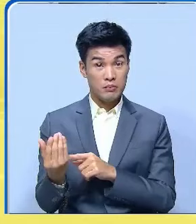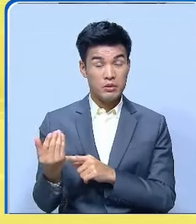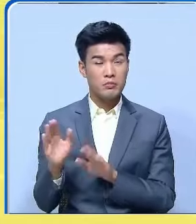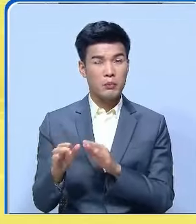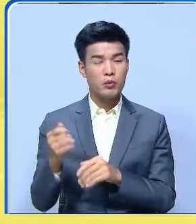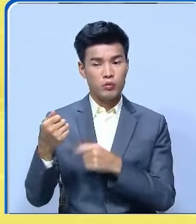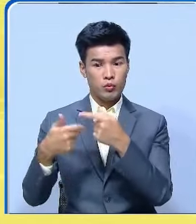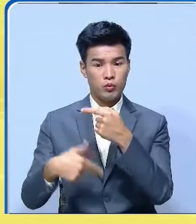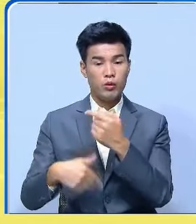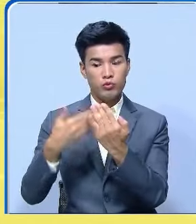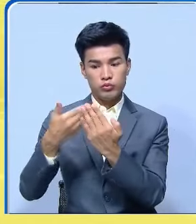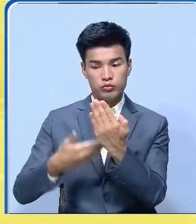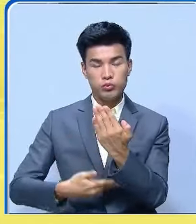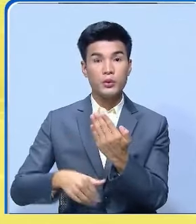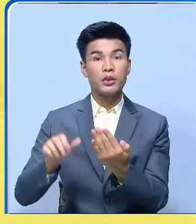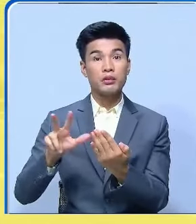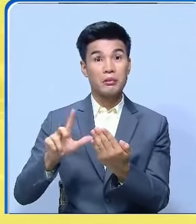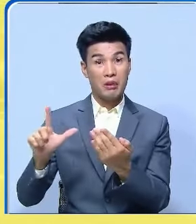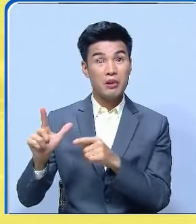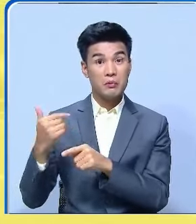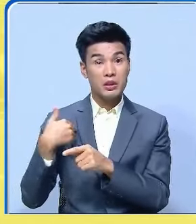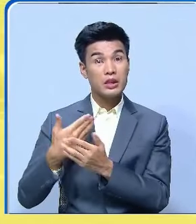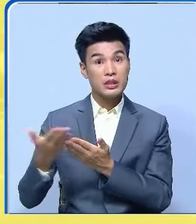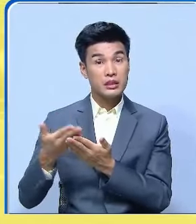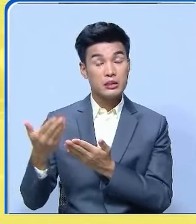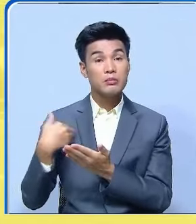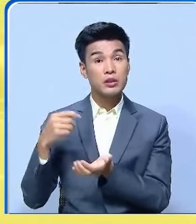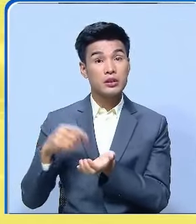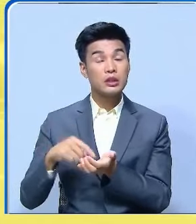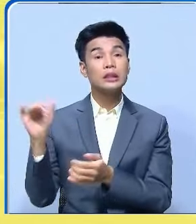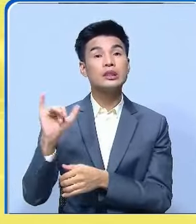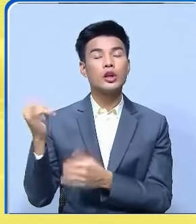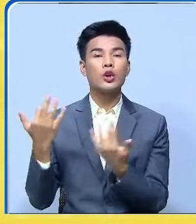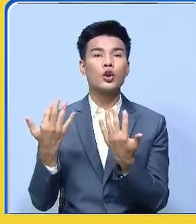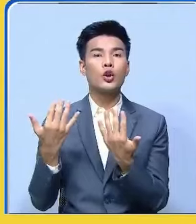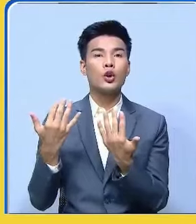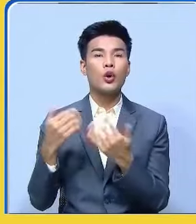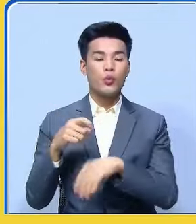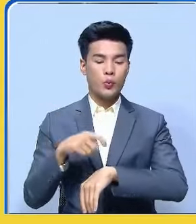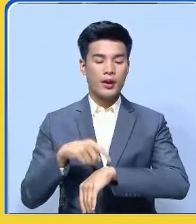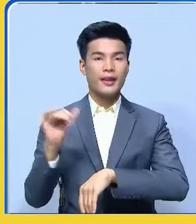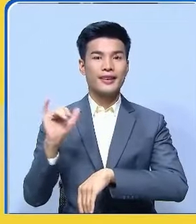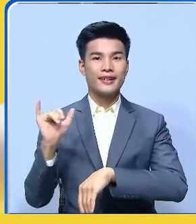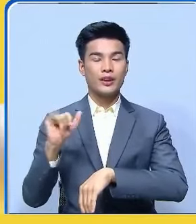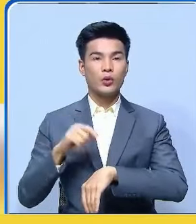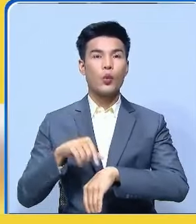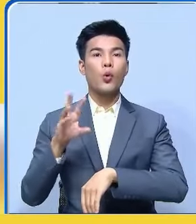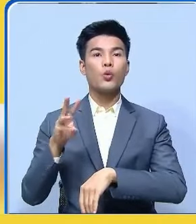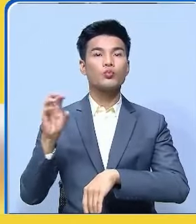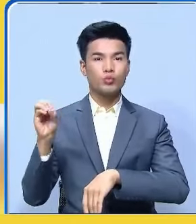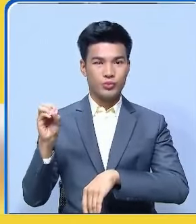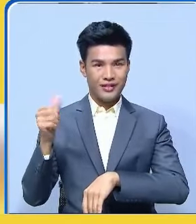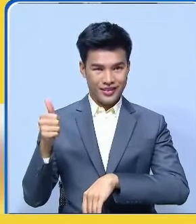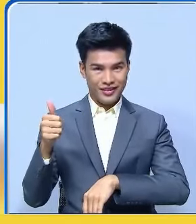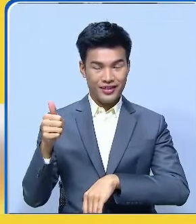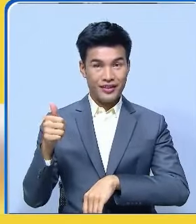านฉบับได้นะใครอยากเข้าไปซื้อในเป๋าตังค์ตอนนี้ยังซื้อไม่ได้นะยังไม่ถึงเวลาซื้อต้อง 6:00 นก่อนนะคุณผู้ช